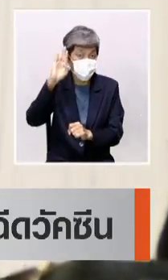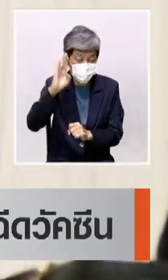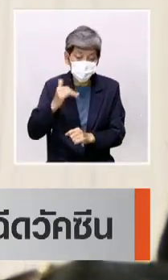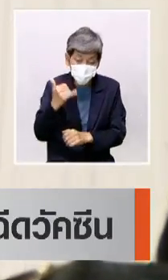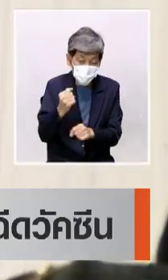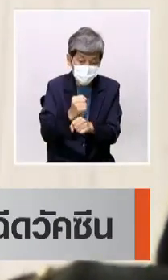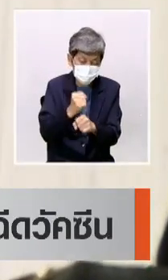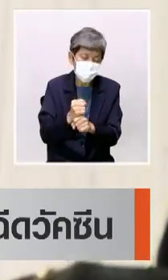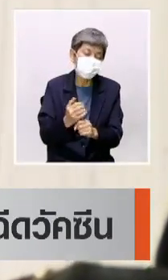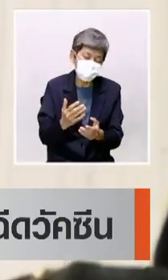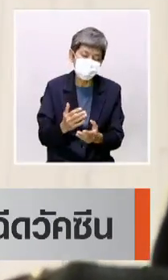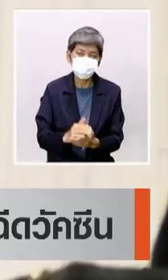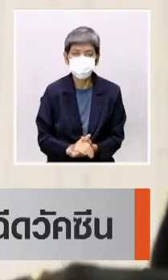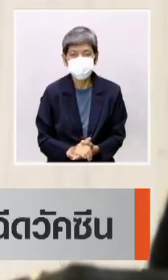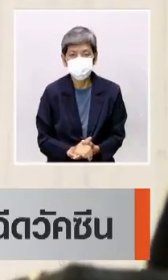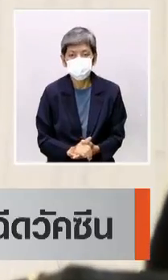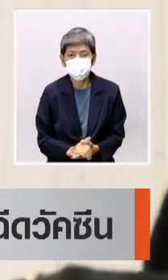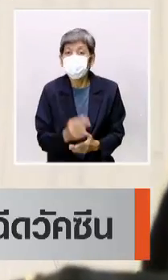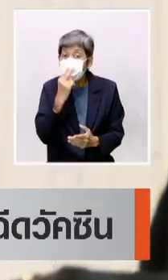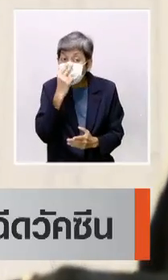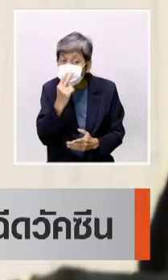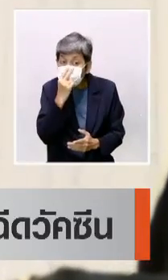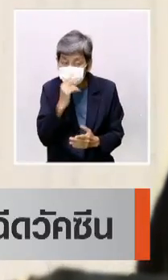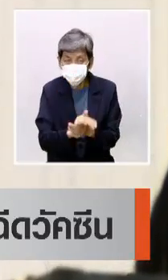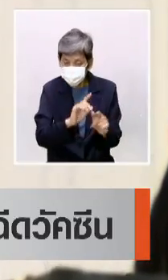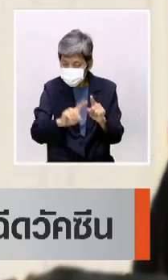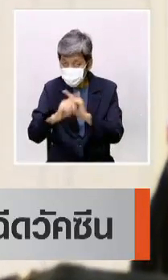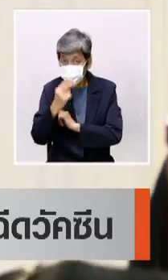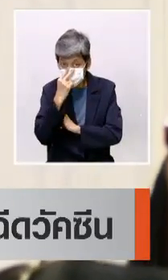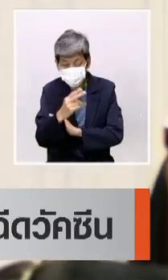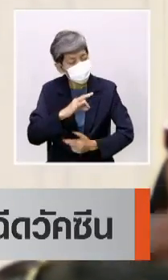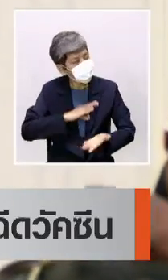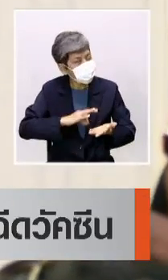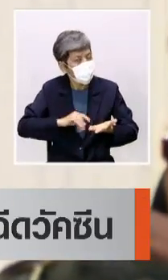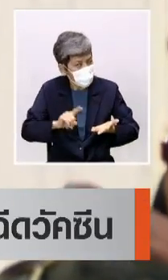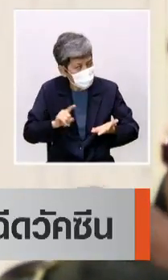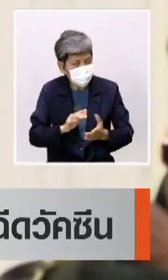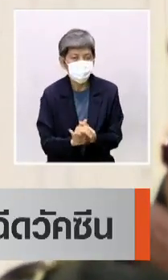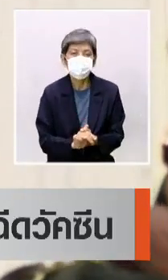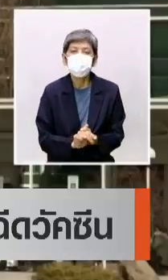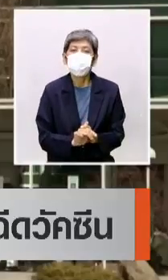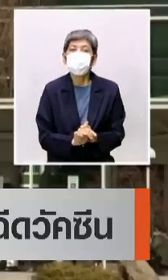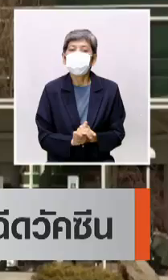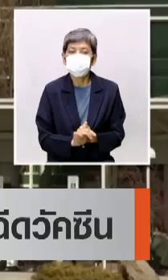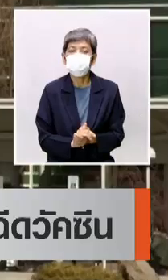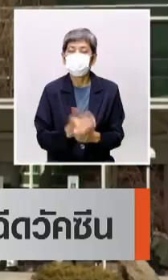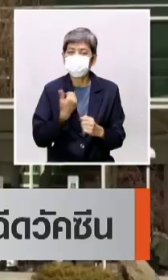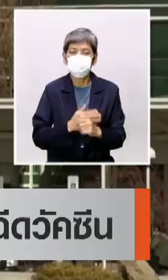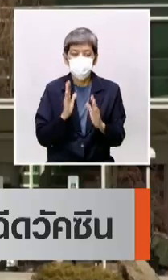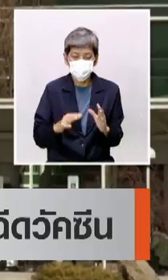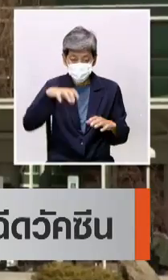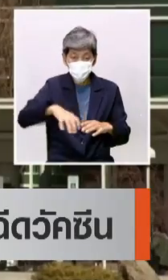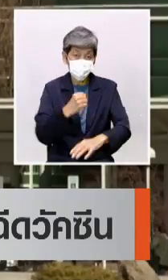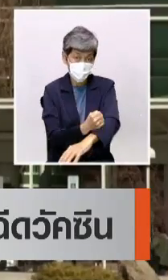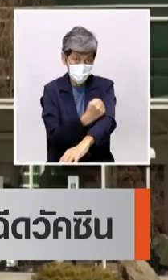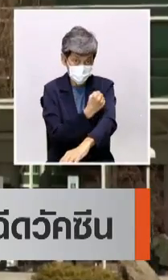ไปทำงานในออฟฟิศอีกด้วยค่ะมาดูปฏิกิริยาจากฝ่ายต่างๆกันบ้างนะคะ ด้านปฏิกิริยาเบื้องต้นจากสหภาพแรงงานภา